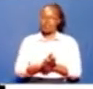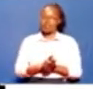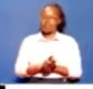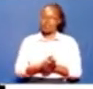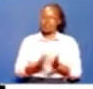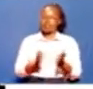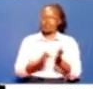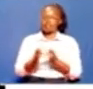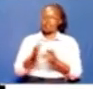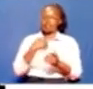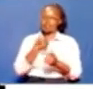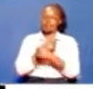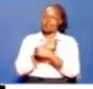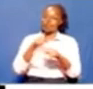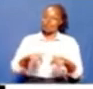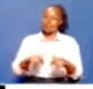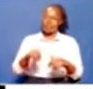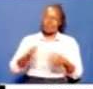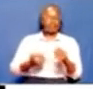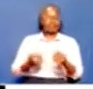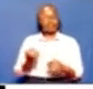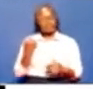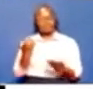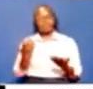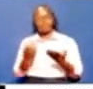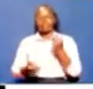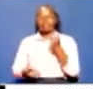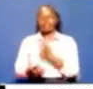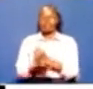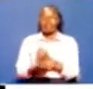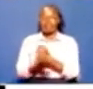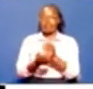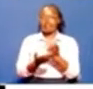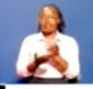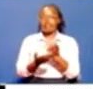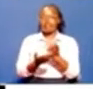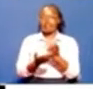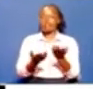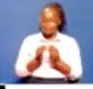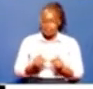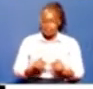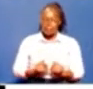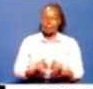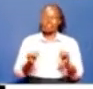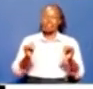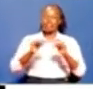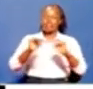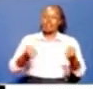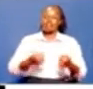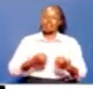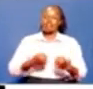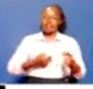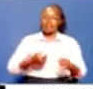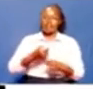leo. Vijana hao wanashauriwa na wataalamu huku wakiendelea na juhudi za kujinasua kutoka kwa uraibu